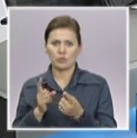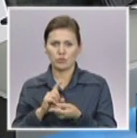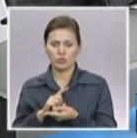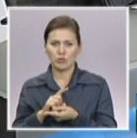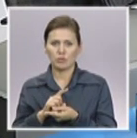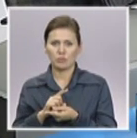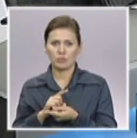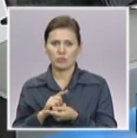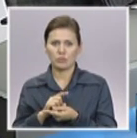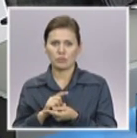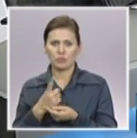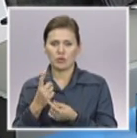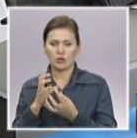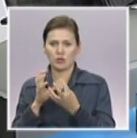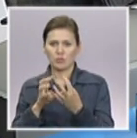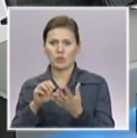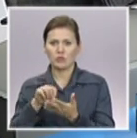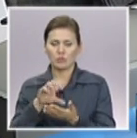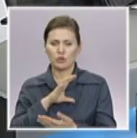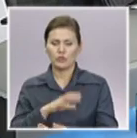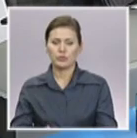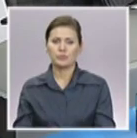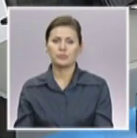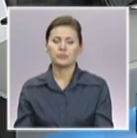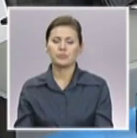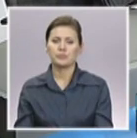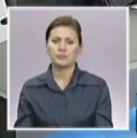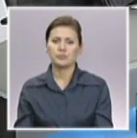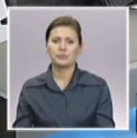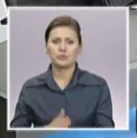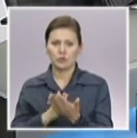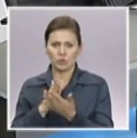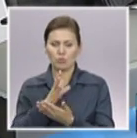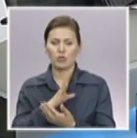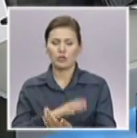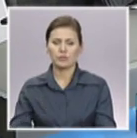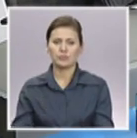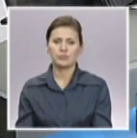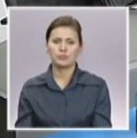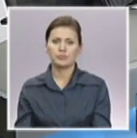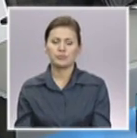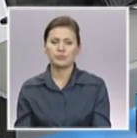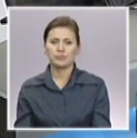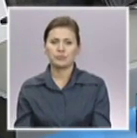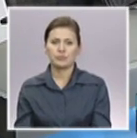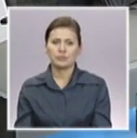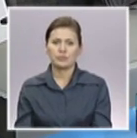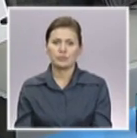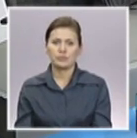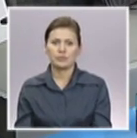өзгертеміз, сондықтан бір автобус қатынайтын болады. Рахмет, Магомед. Ерлан, у нас еще